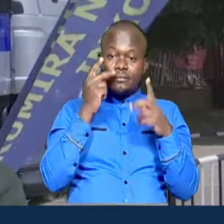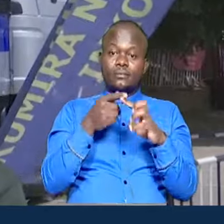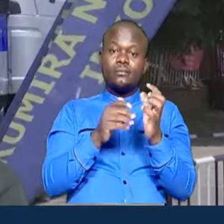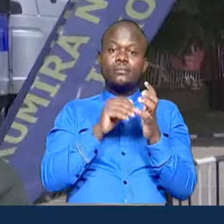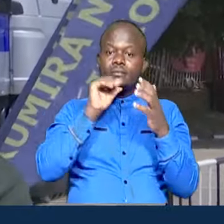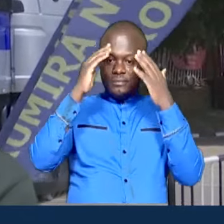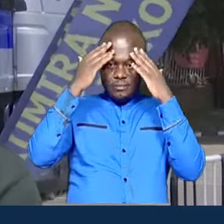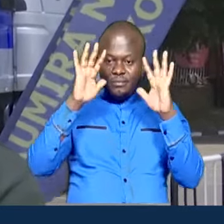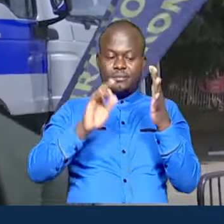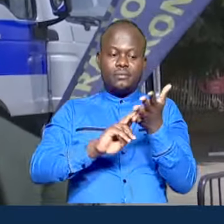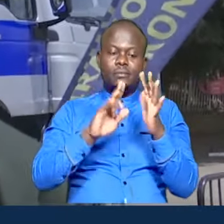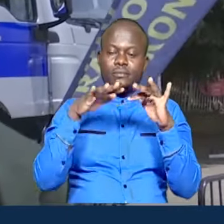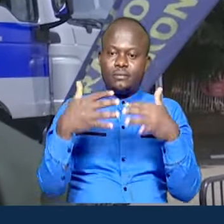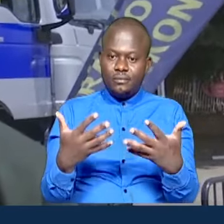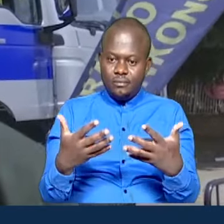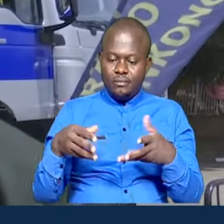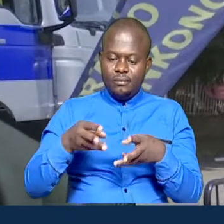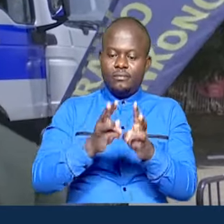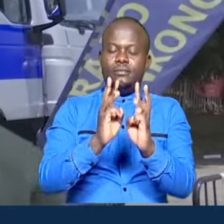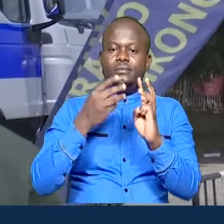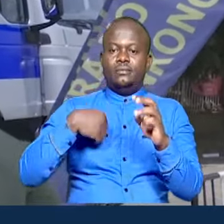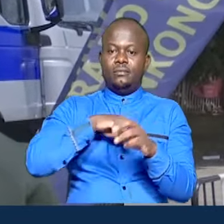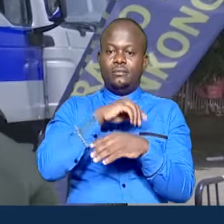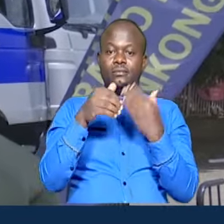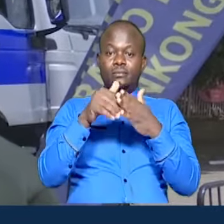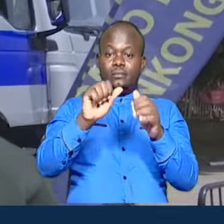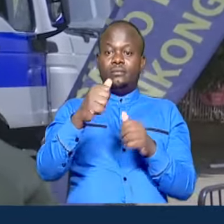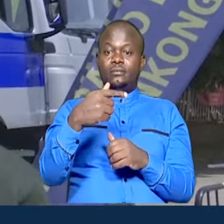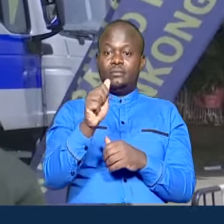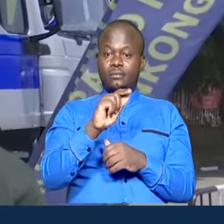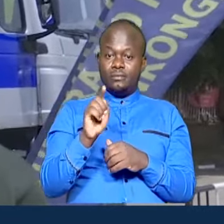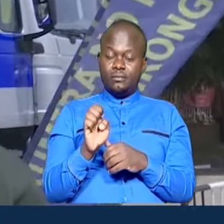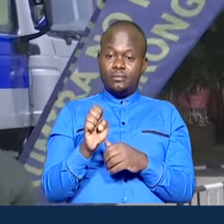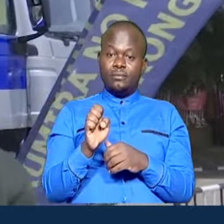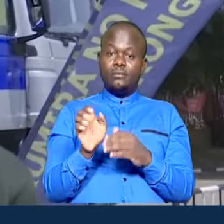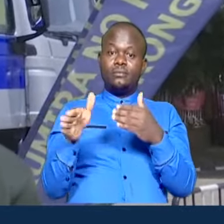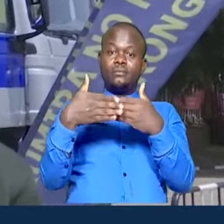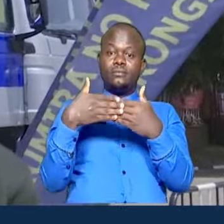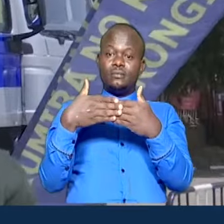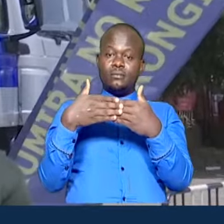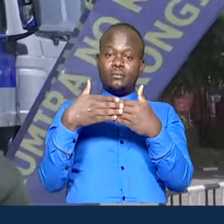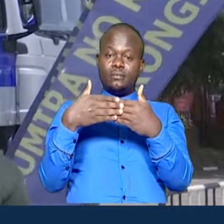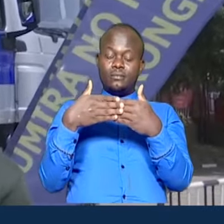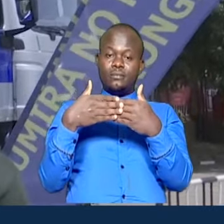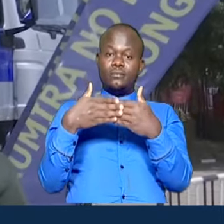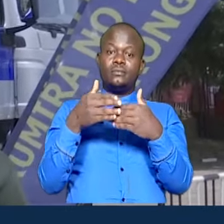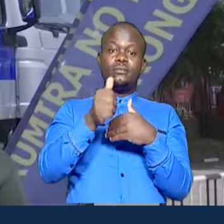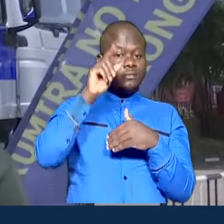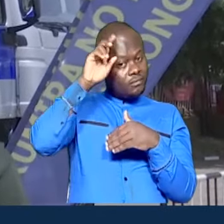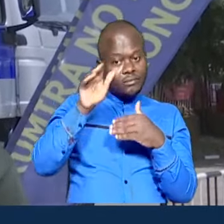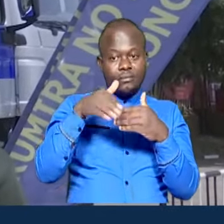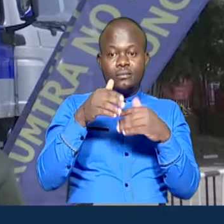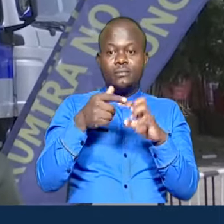nzi ngo bikoreshwa gute. Hari ukuntu twajyaga ufata gaze ukayifunga, we ukumva ko wayifunze